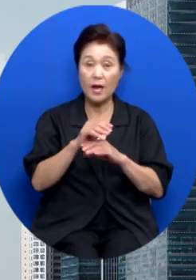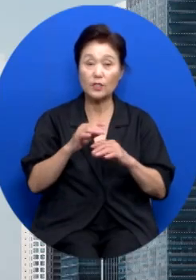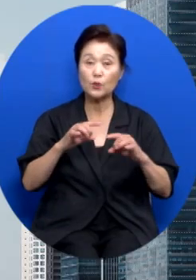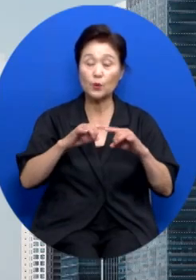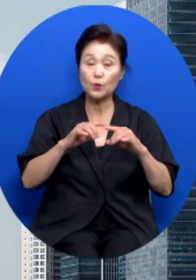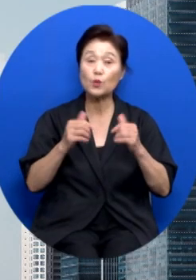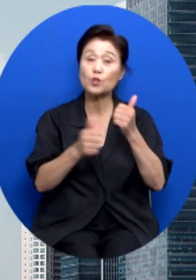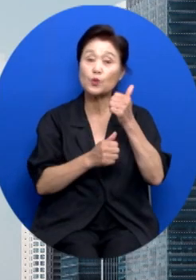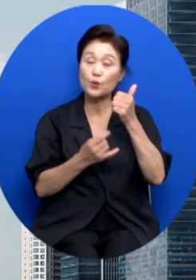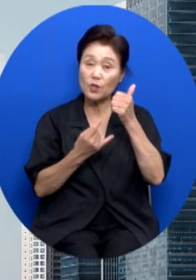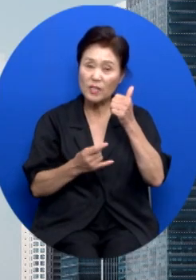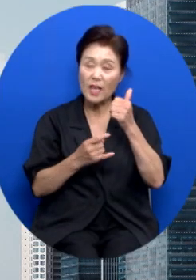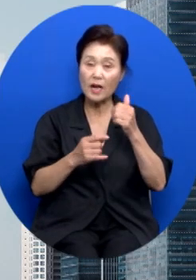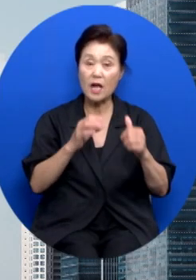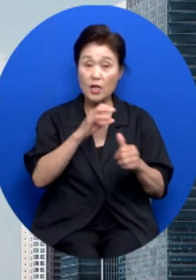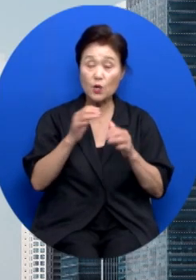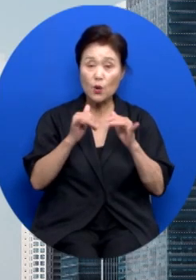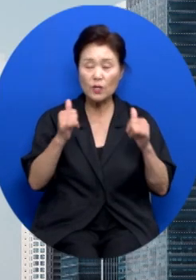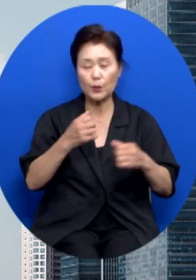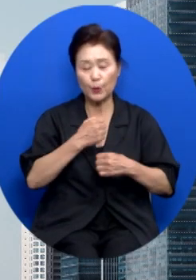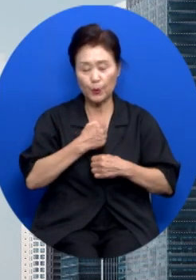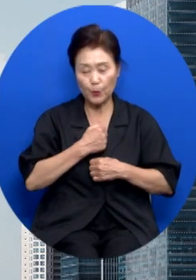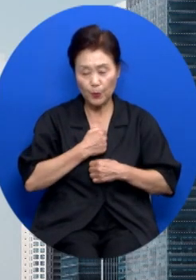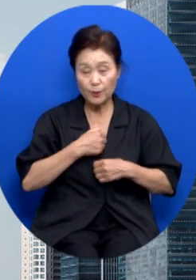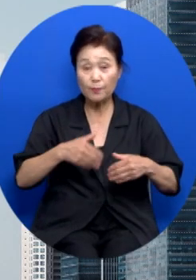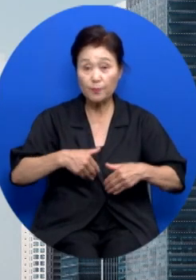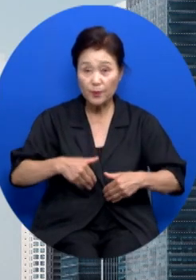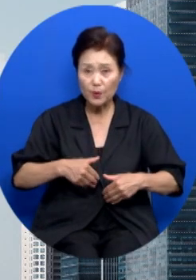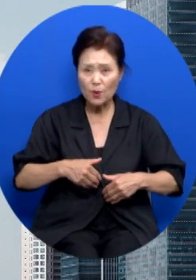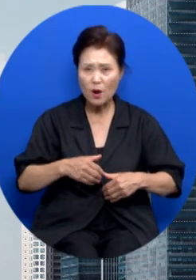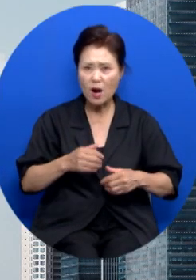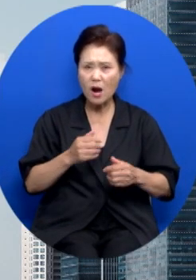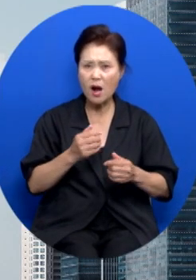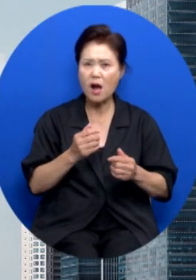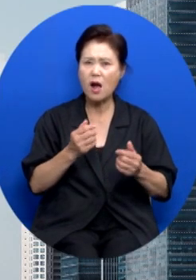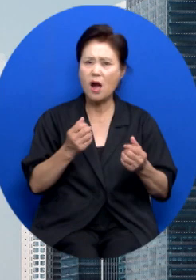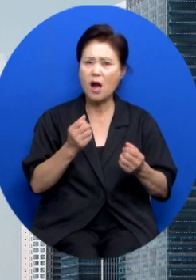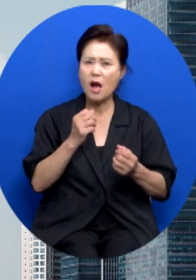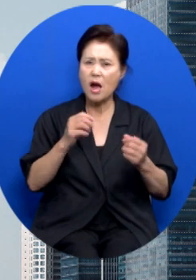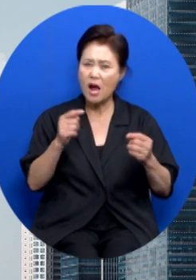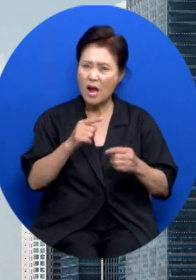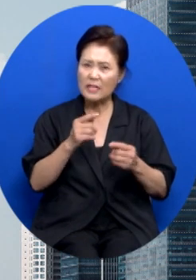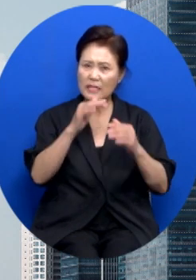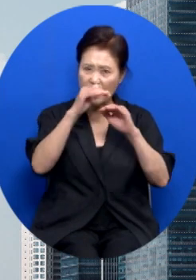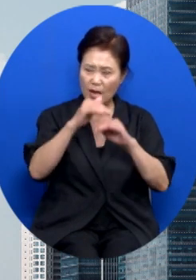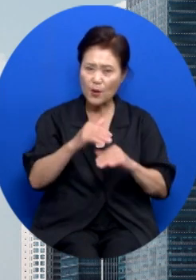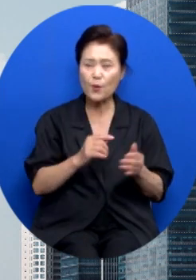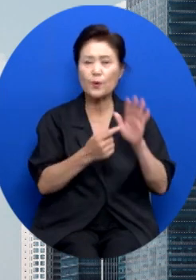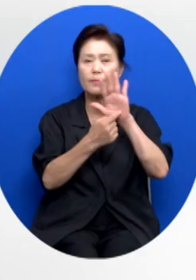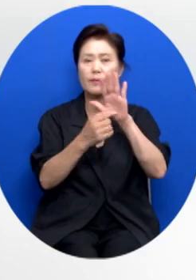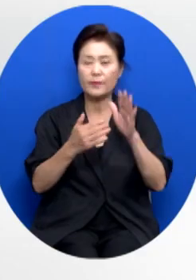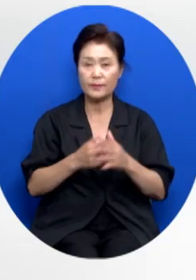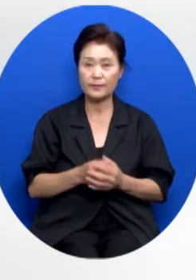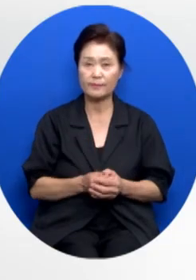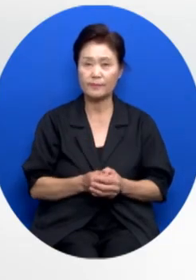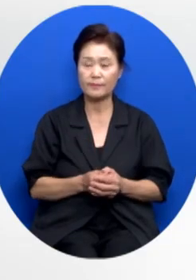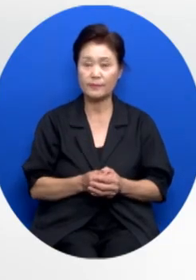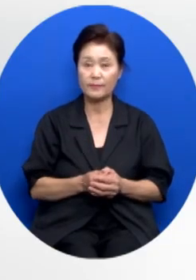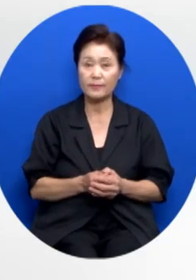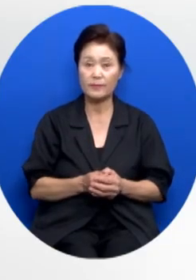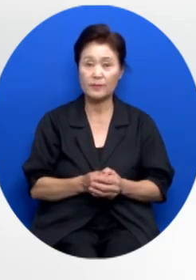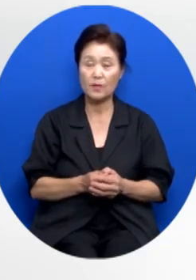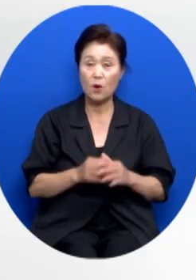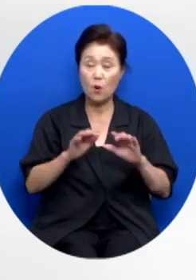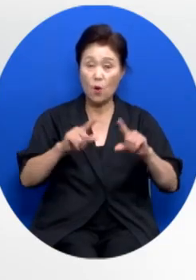방송통신위원회가 이용자의 주의가 필요한 통신 분쟁 빈발 사례를 선정에 소개했습니다 방통위에